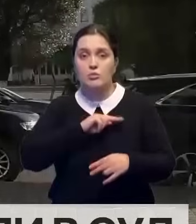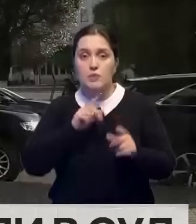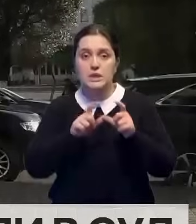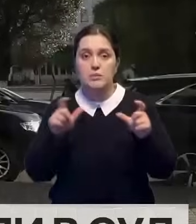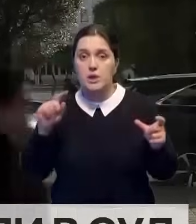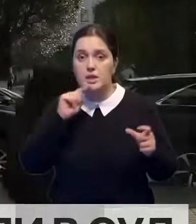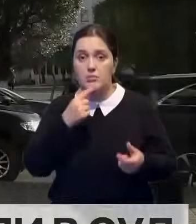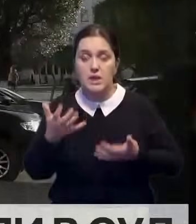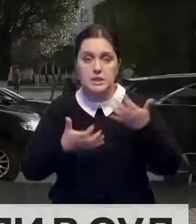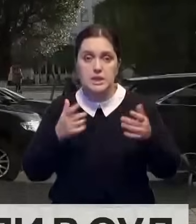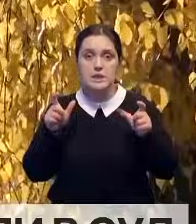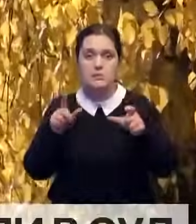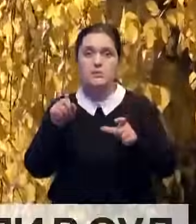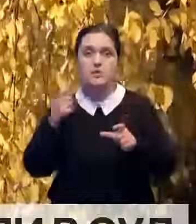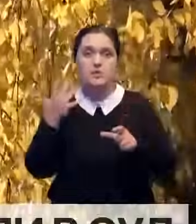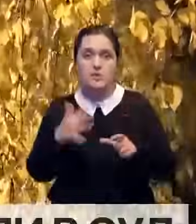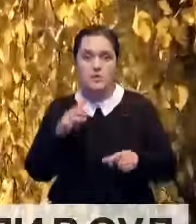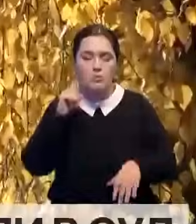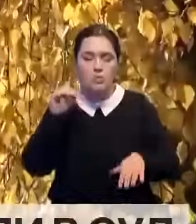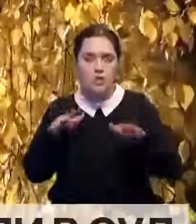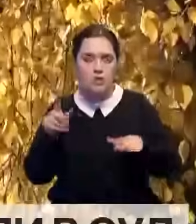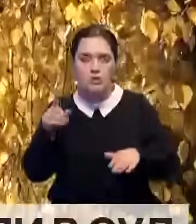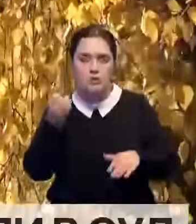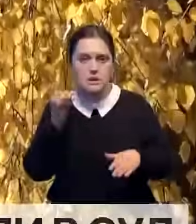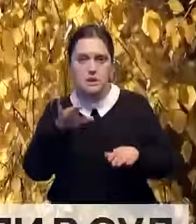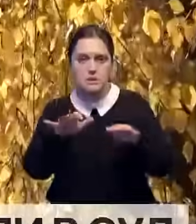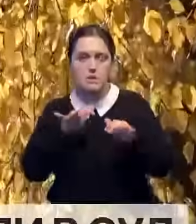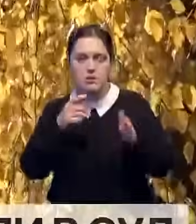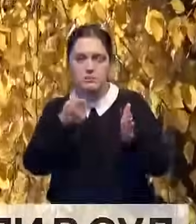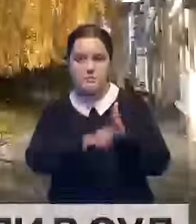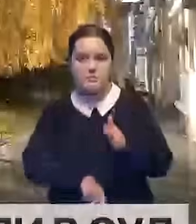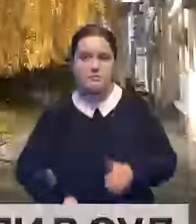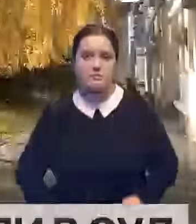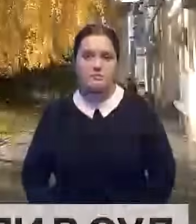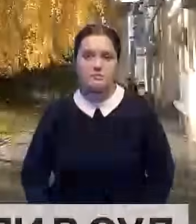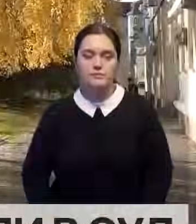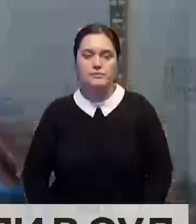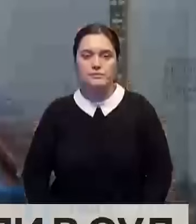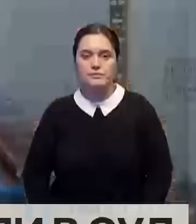Департамента экономических расследований заблокировали и 150 сомнительных сайтов.